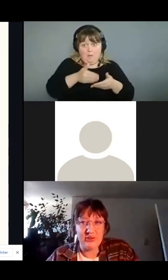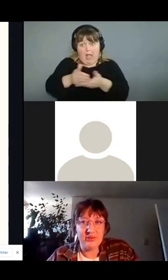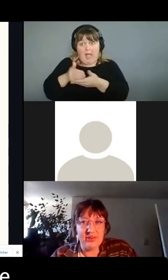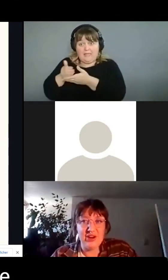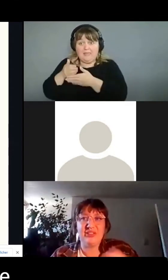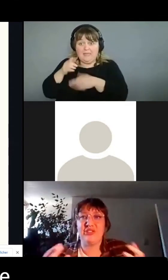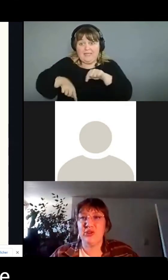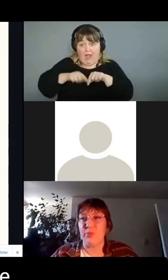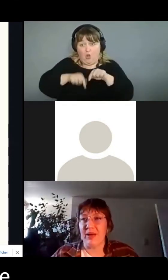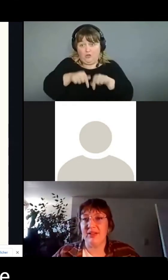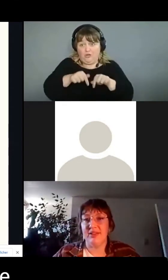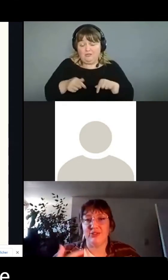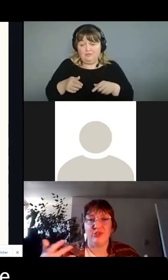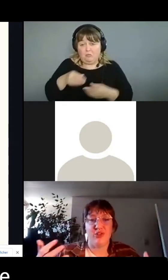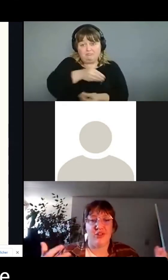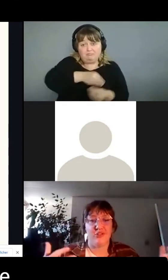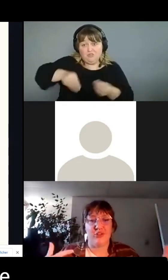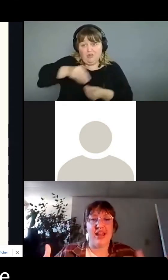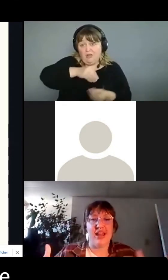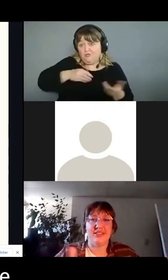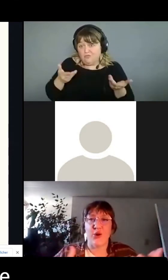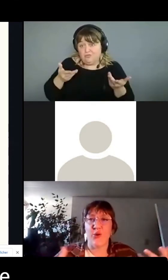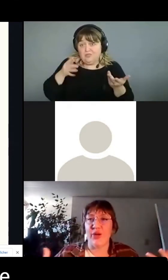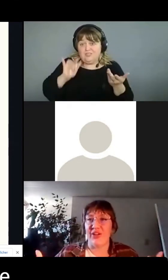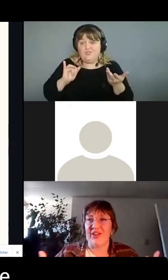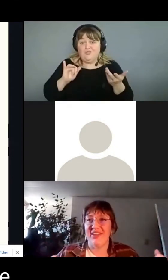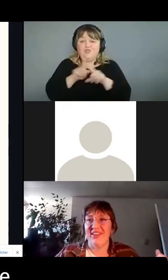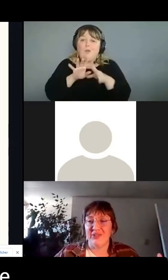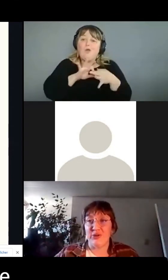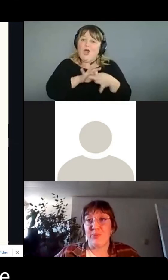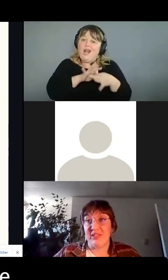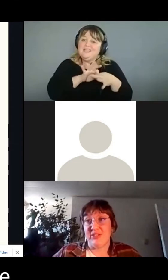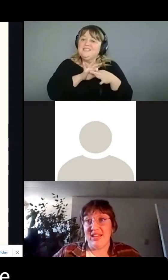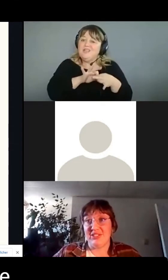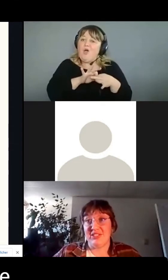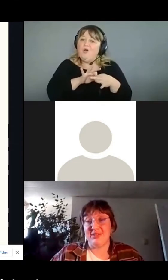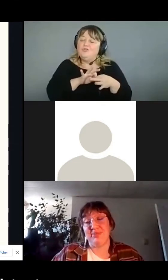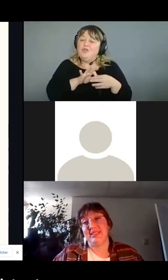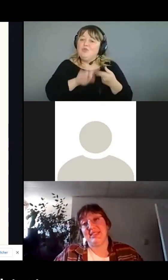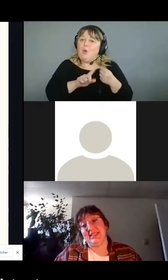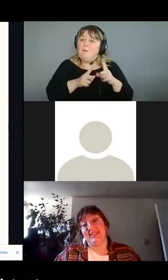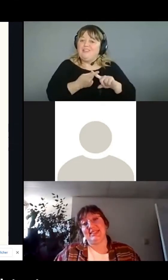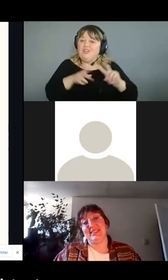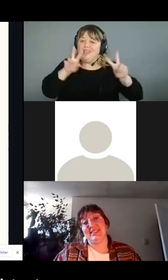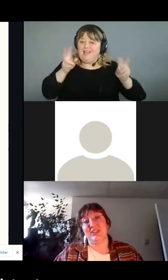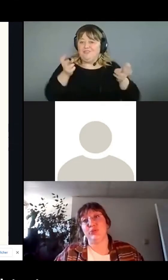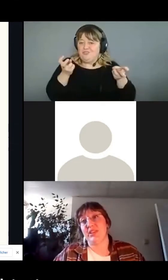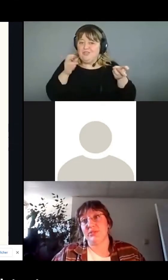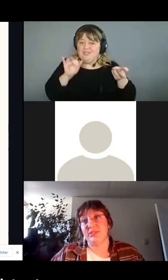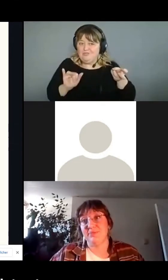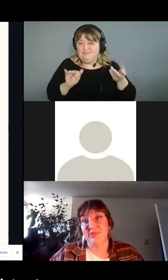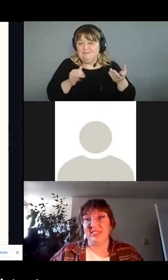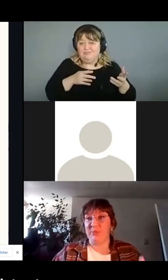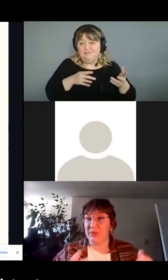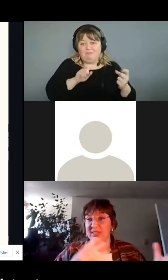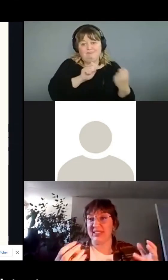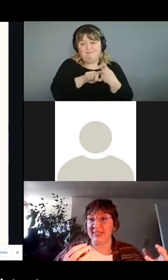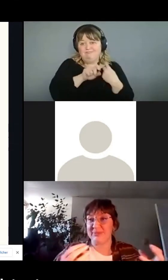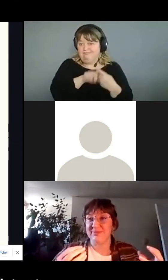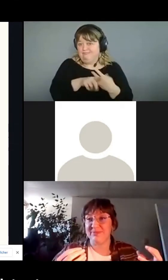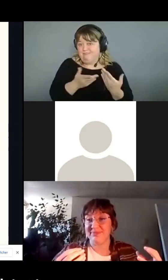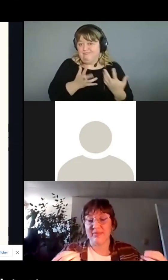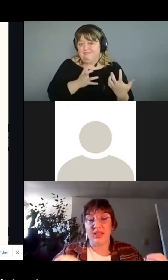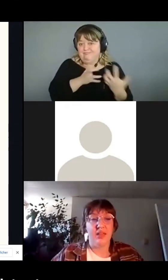votre carotte. Alors, c'est ça qu'on parle dans une relation de compagnonnage. C'est dans les deux sens. C'est